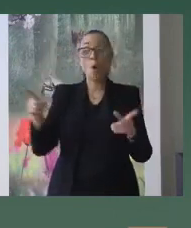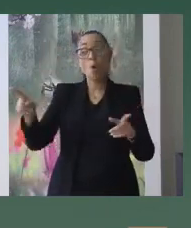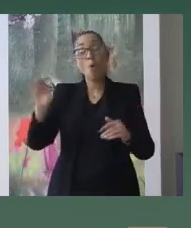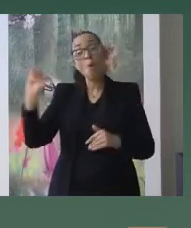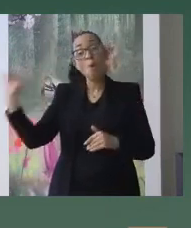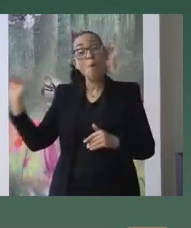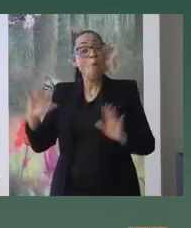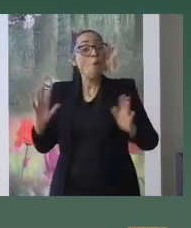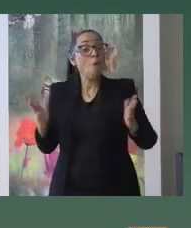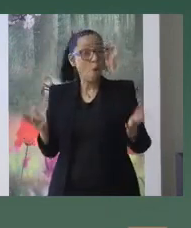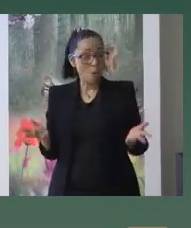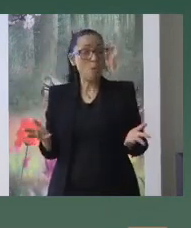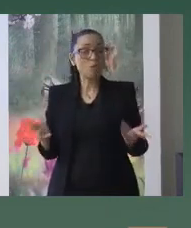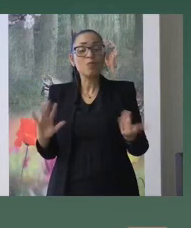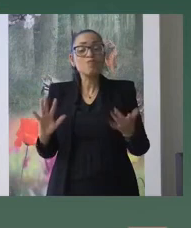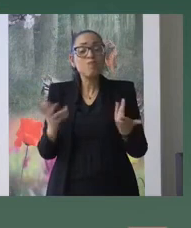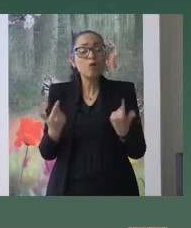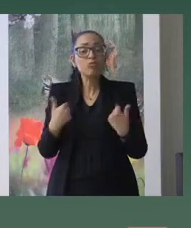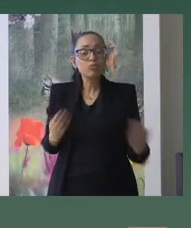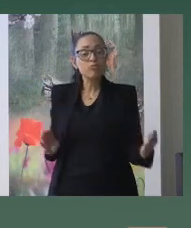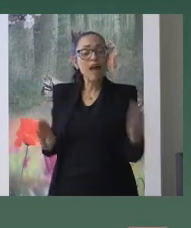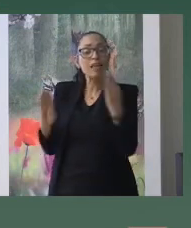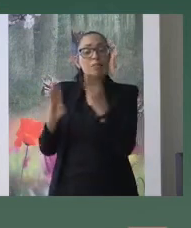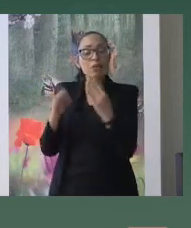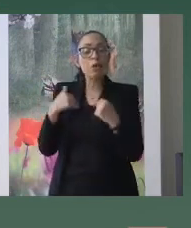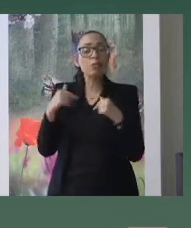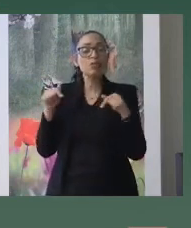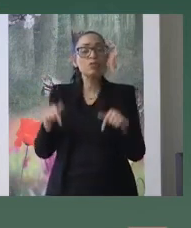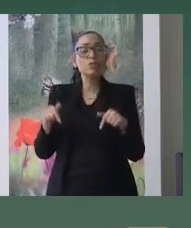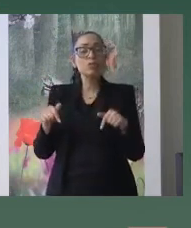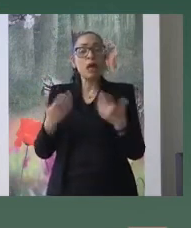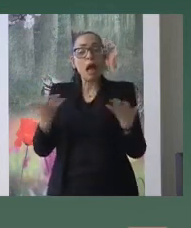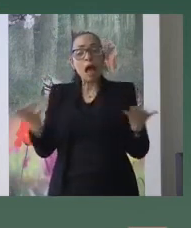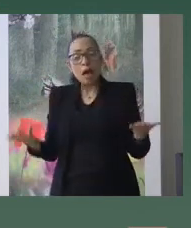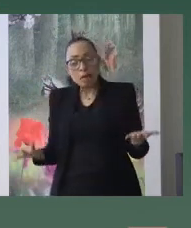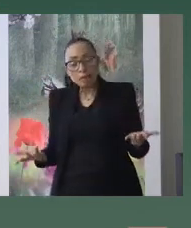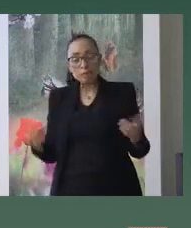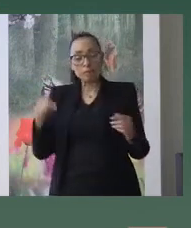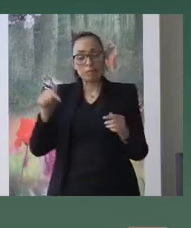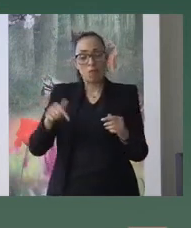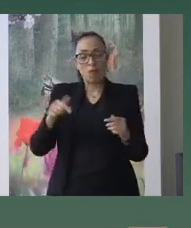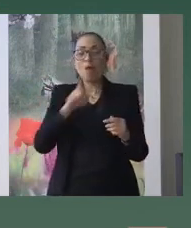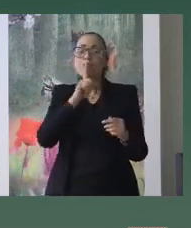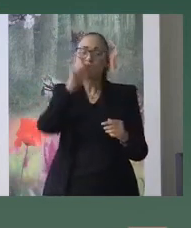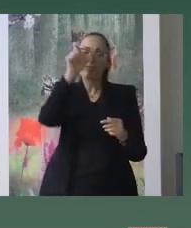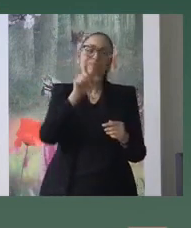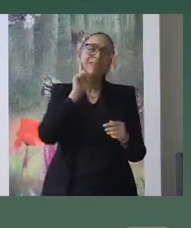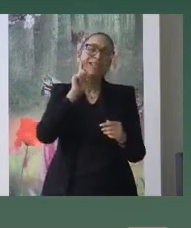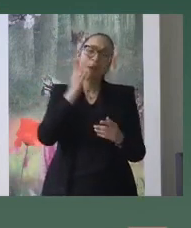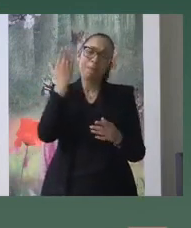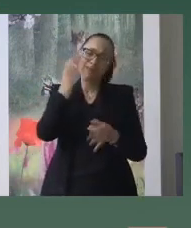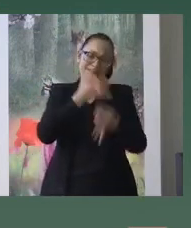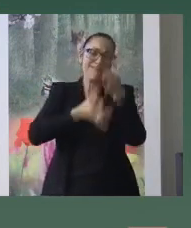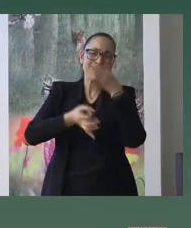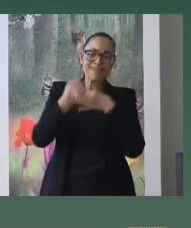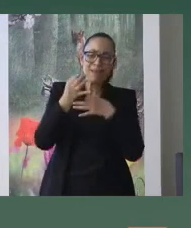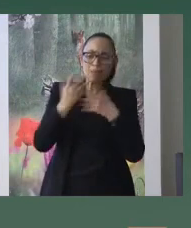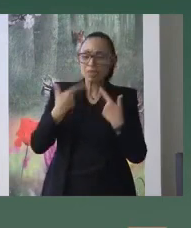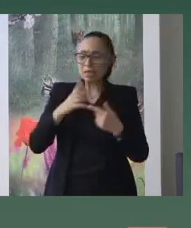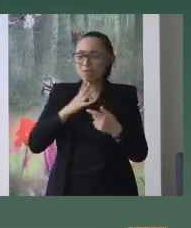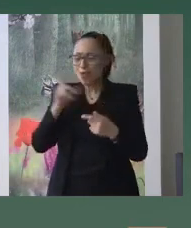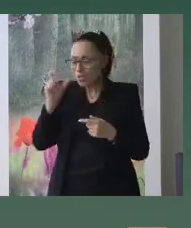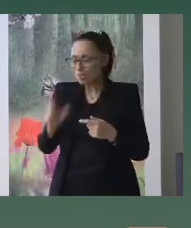Όμως, πώς θα αντιμετωπίσουμε και μεμονωμένα, όπως είπε η κυρία, σαν